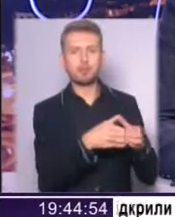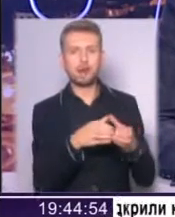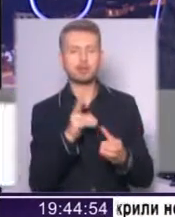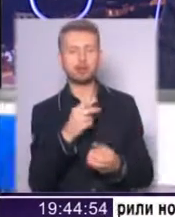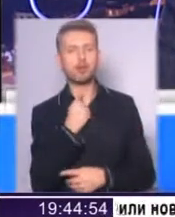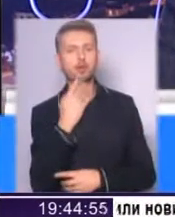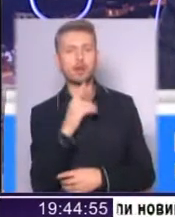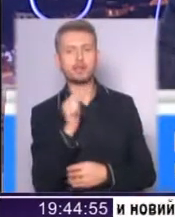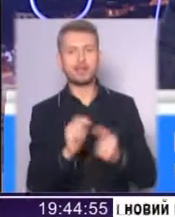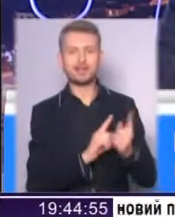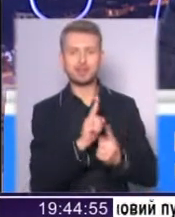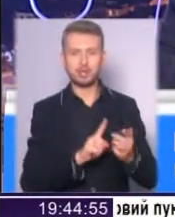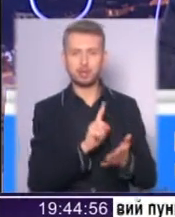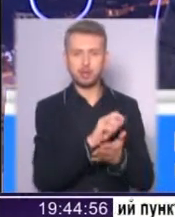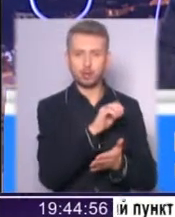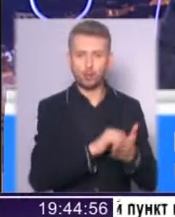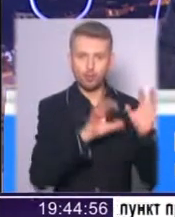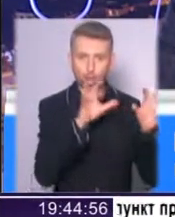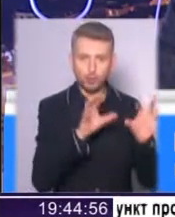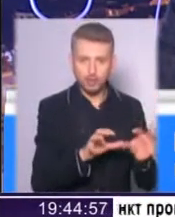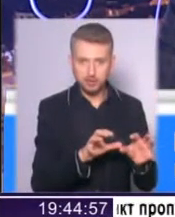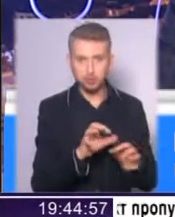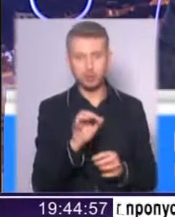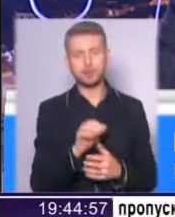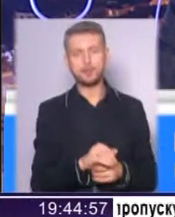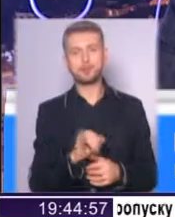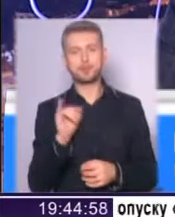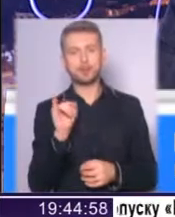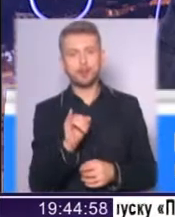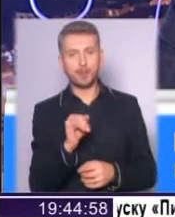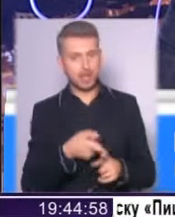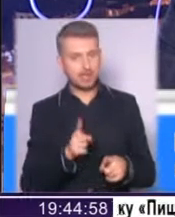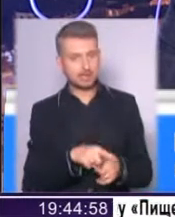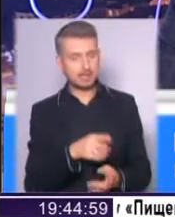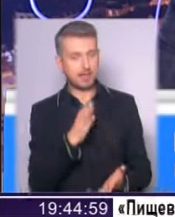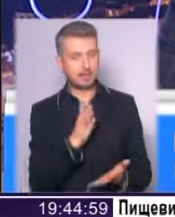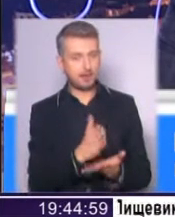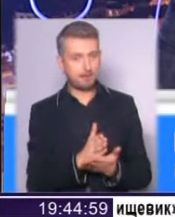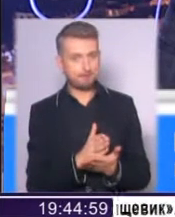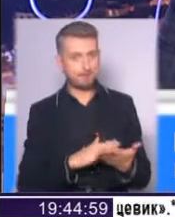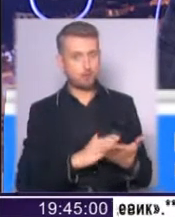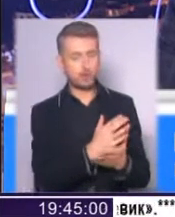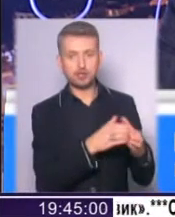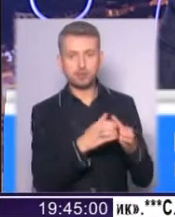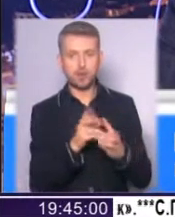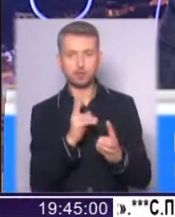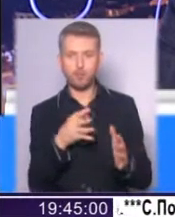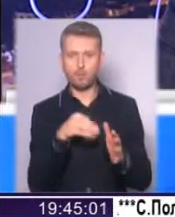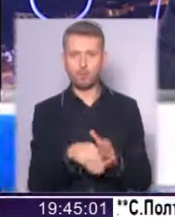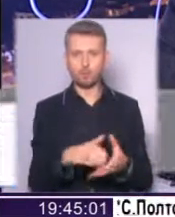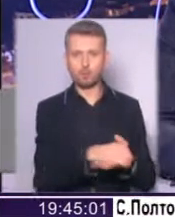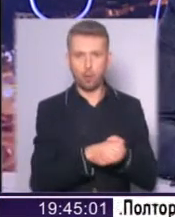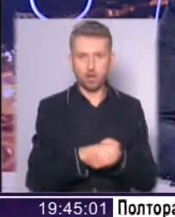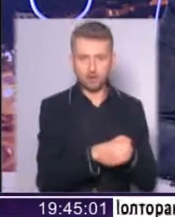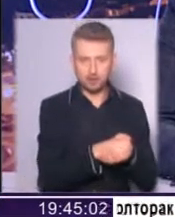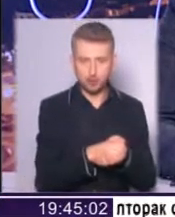Це прекрасно. Друге запитання просто прекрасне. Дякую. Дякую. Дуже слушне запитання. Повністю з вами згідний. Звісно,